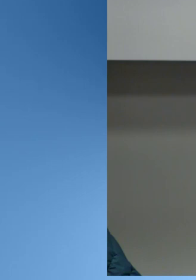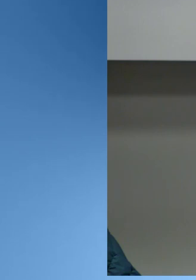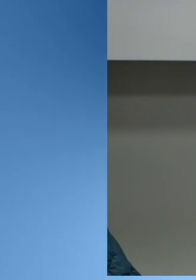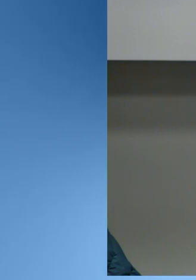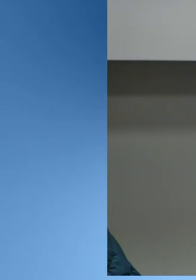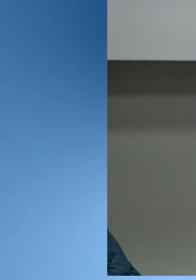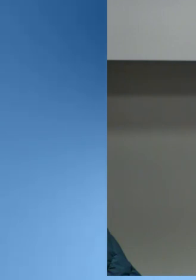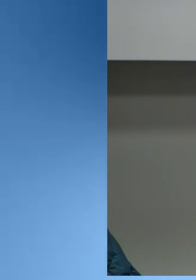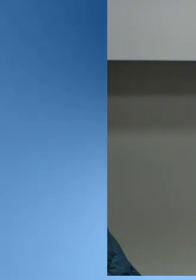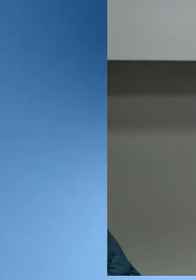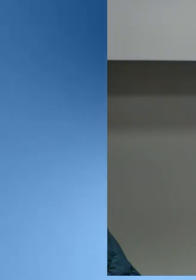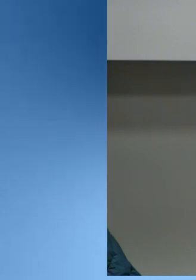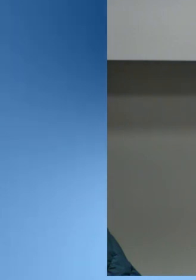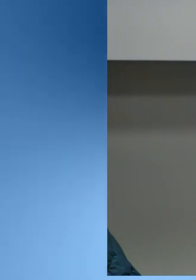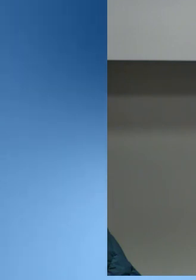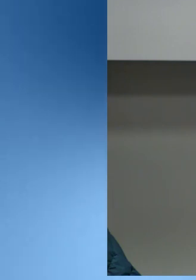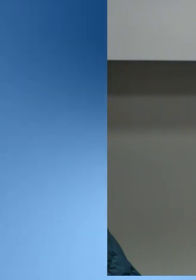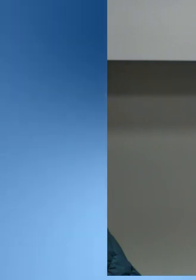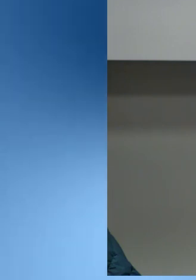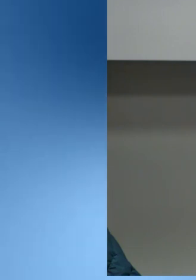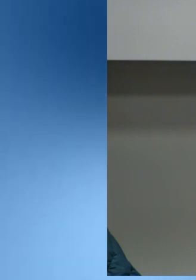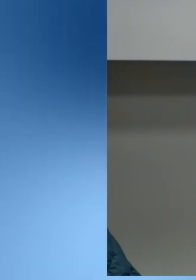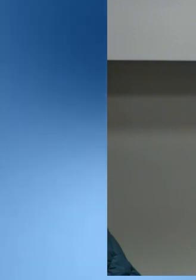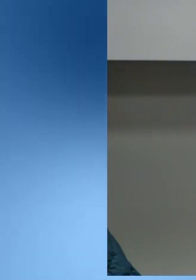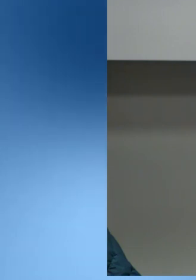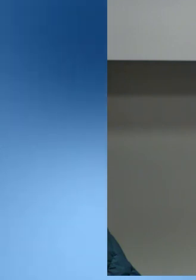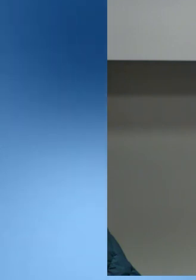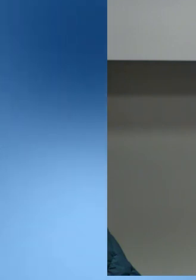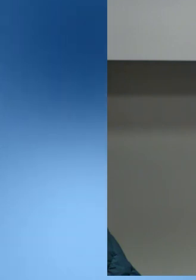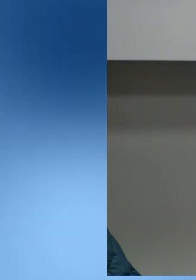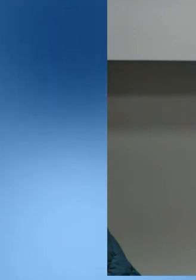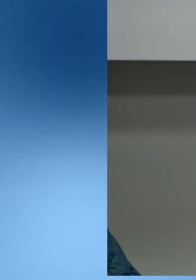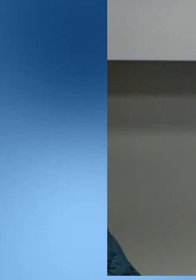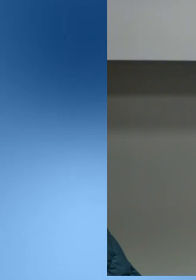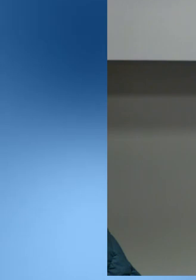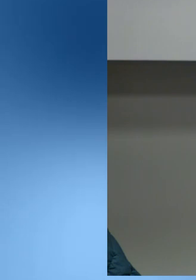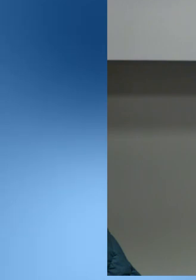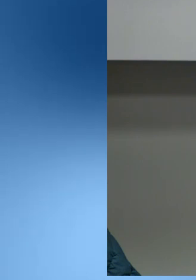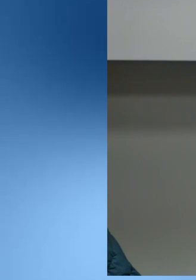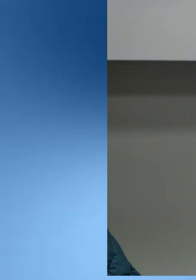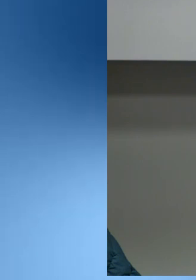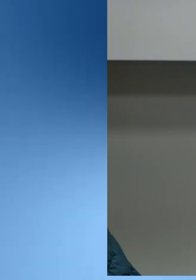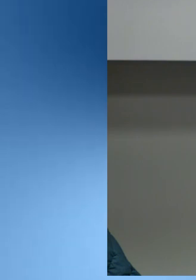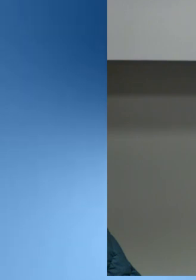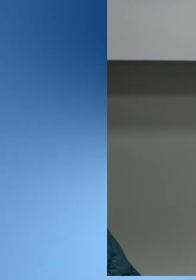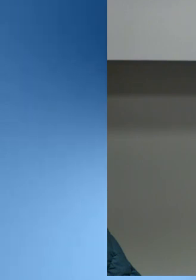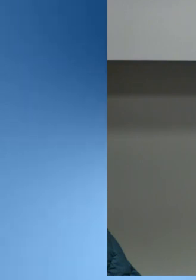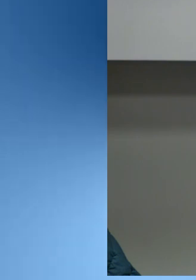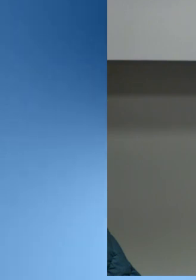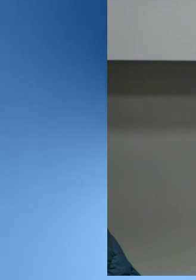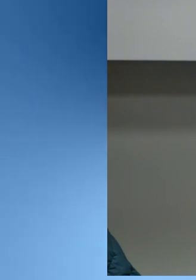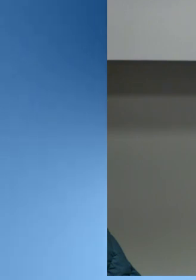juridique gratuite dans les MDH même vote même vote la 20 adhésion de la ville de grenov à titre héreux à